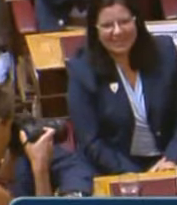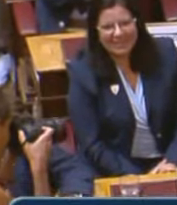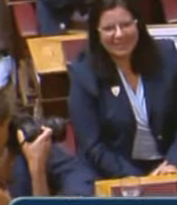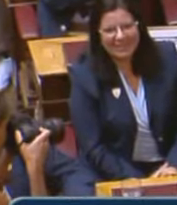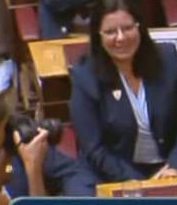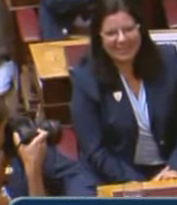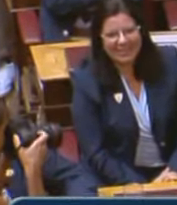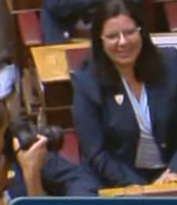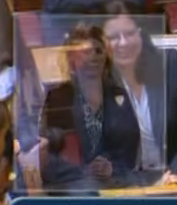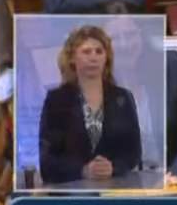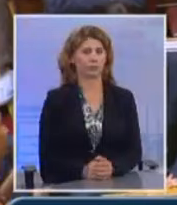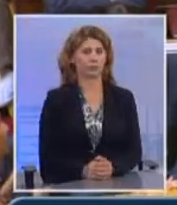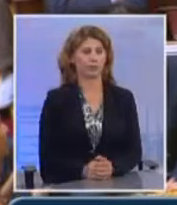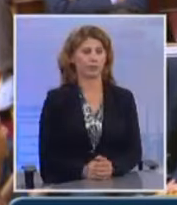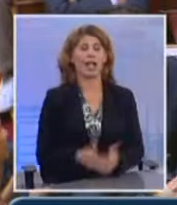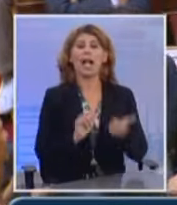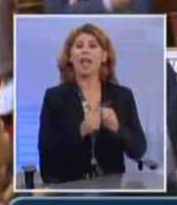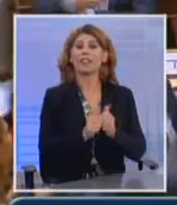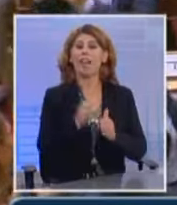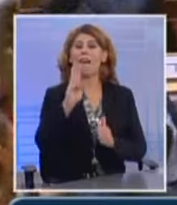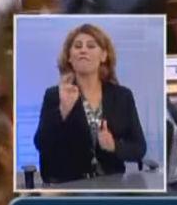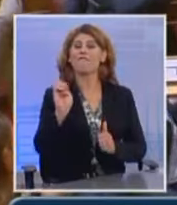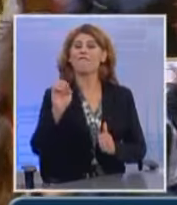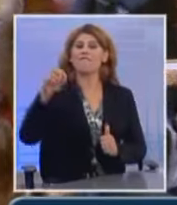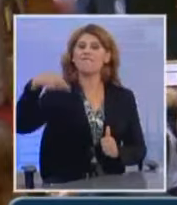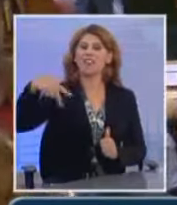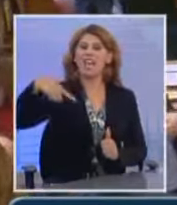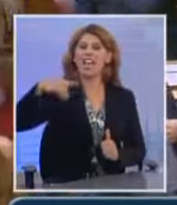Οι αθλητές Βέλτσι Κωνσταντίν